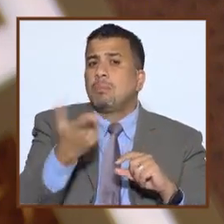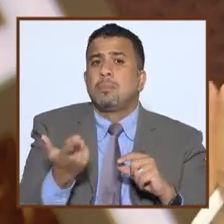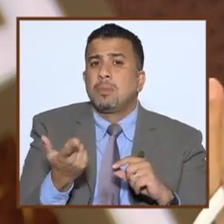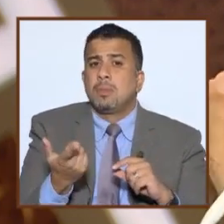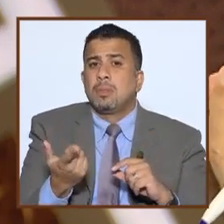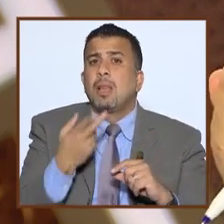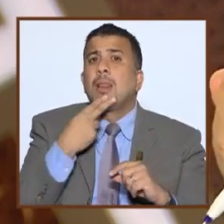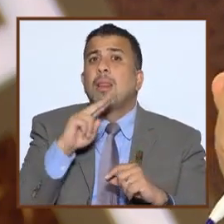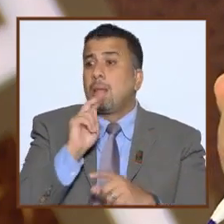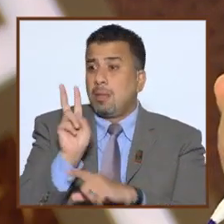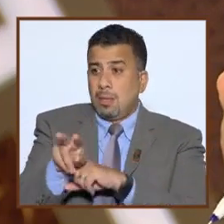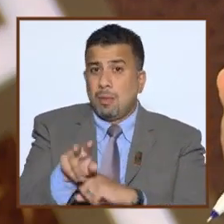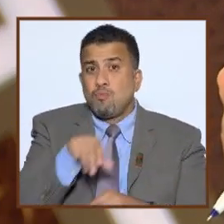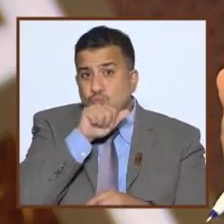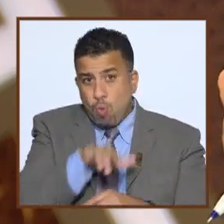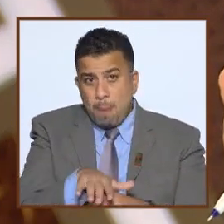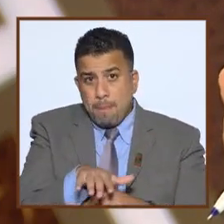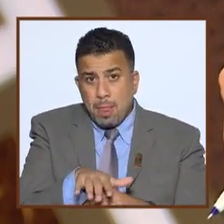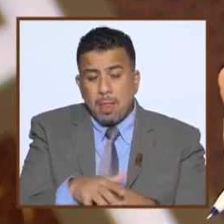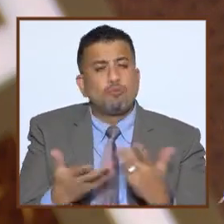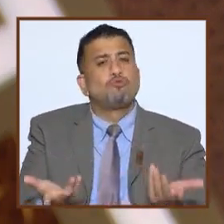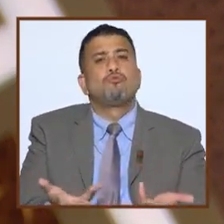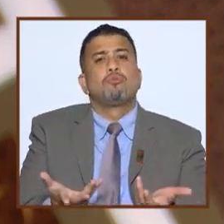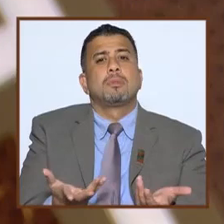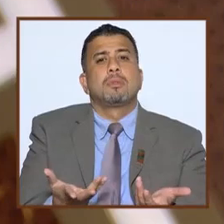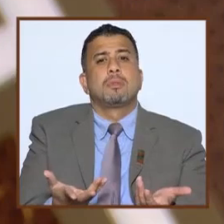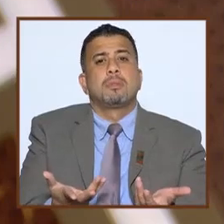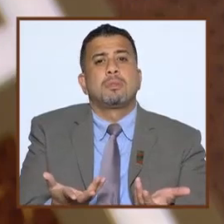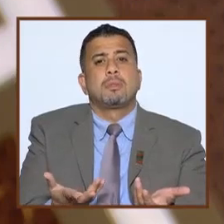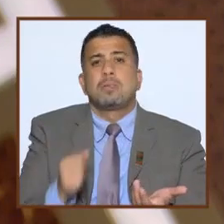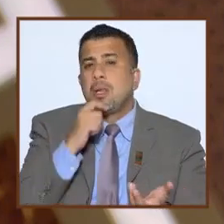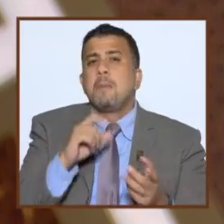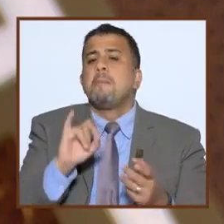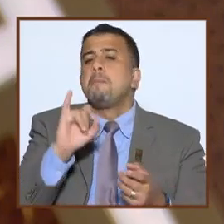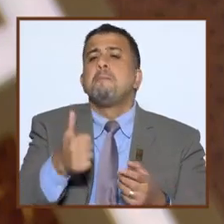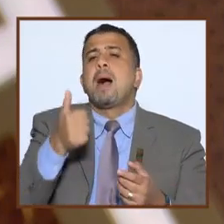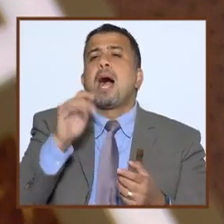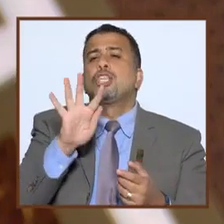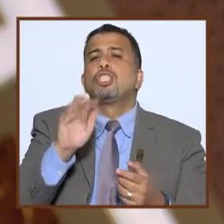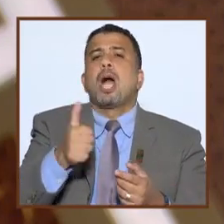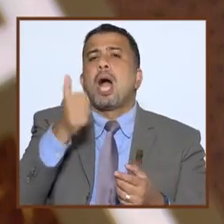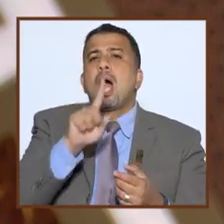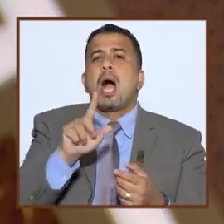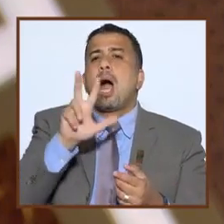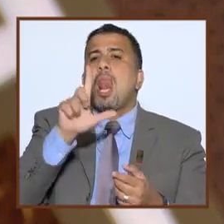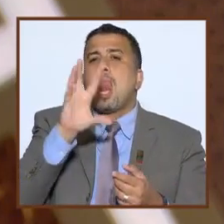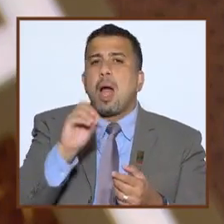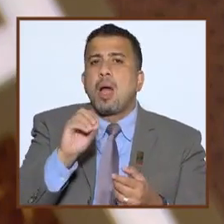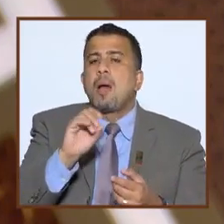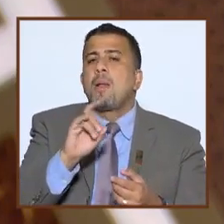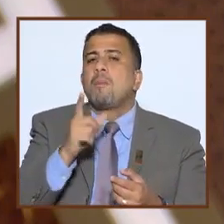نكذب على النبي صلى الله عليه وسلم ومن قال لها بان ما شاء الله لا قوه الا بالله طيب